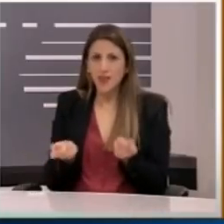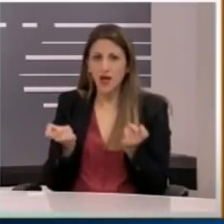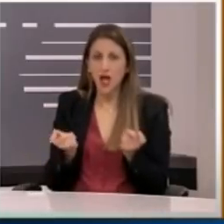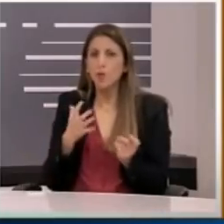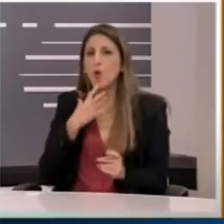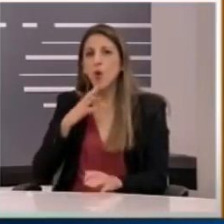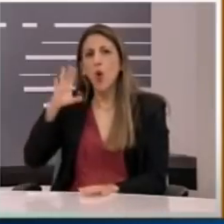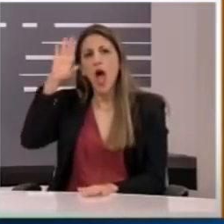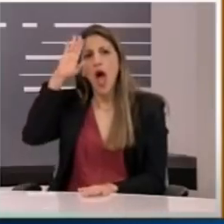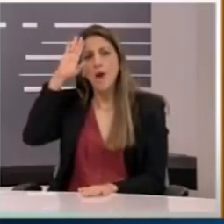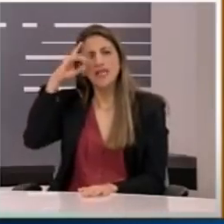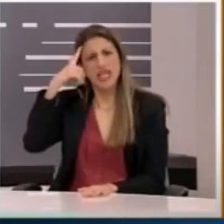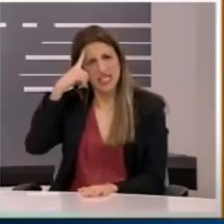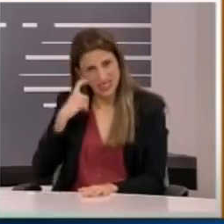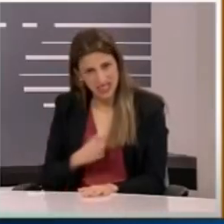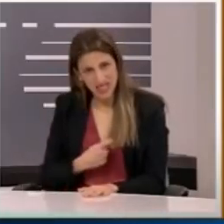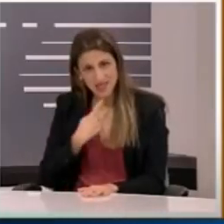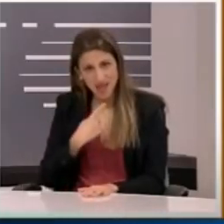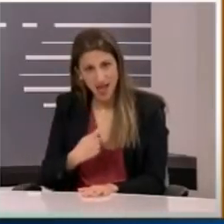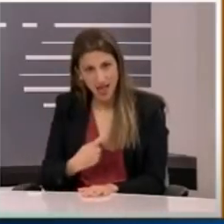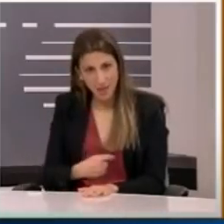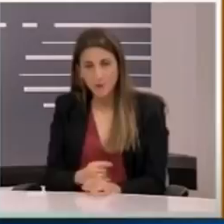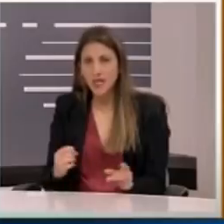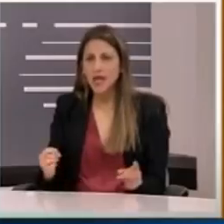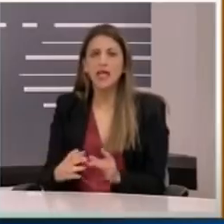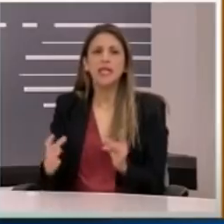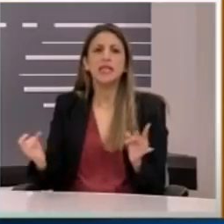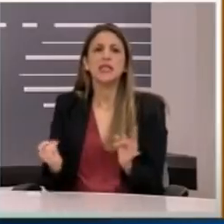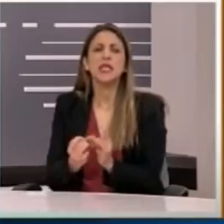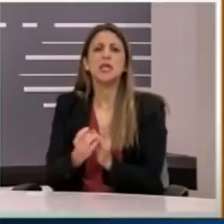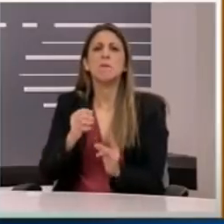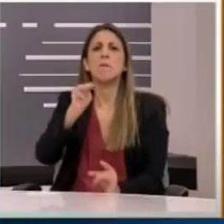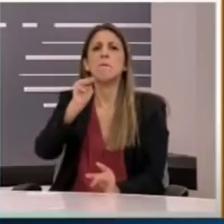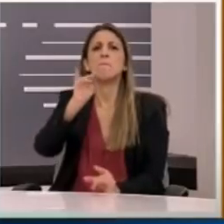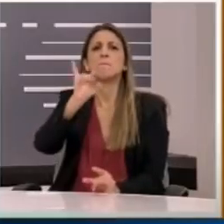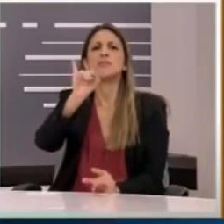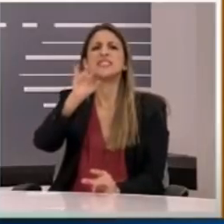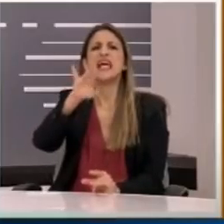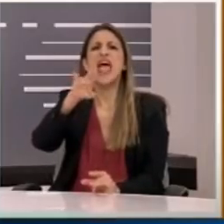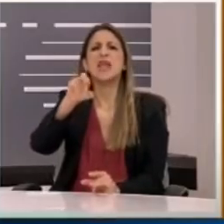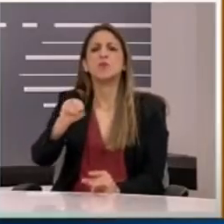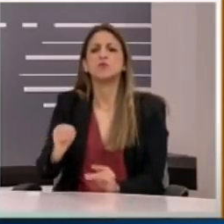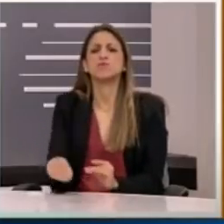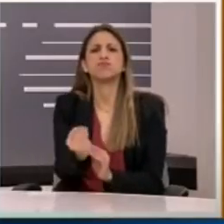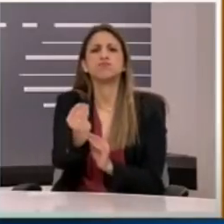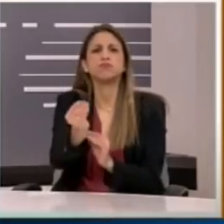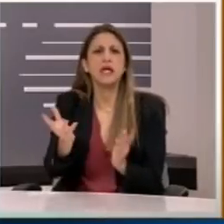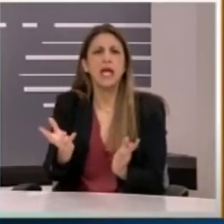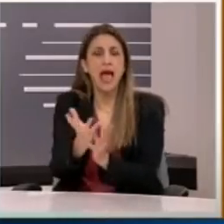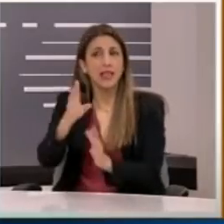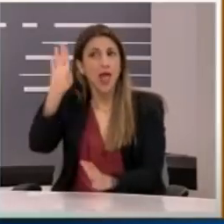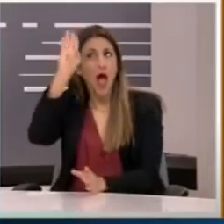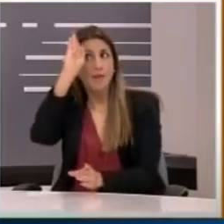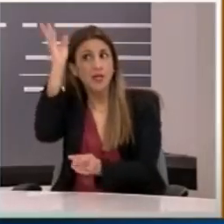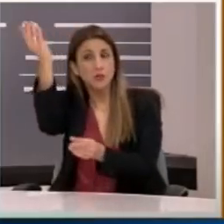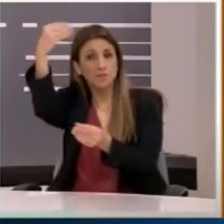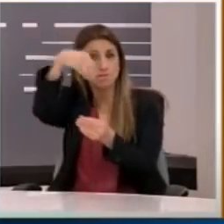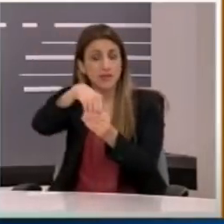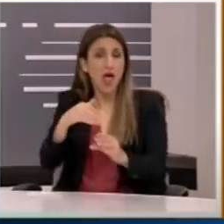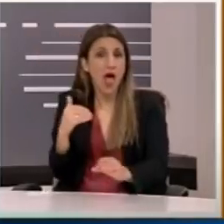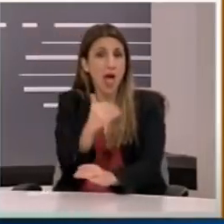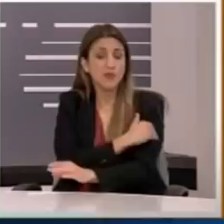οι Αμερικανοί ξέρετε τι λένε. Αν γίνει ας πούμε στην Ψέριμο ή οπουδήποτε ένα θερμό επεισόδιο, θα επέμβει ο Αμερικανός και θα